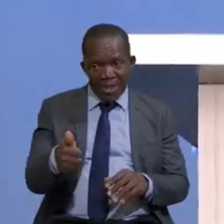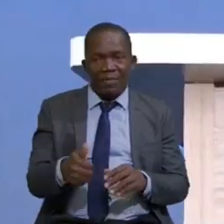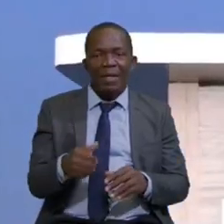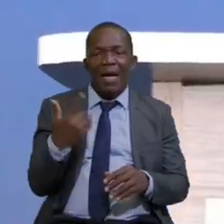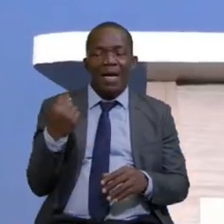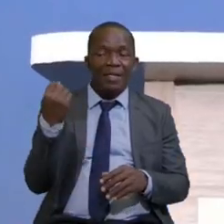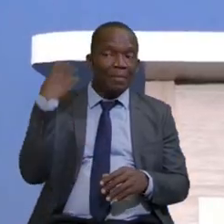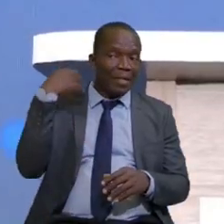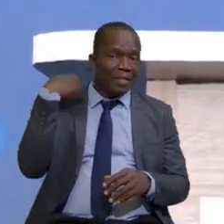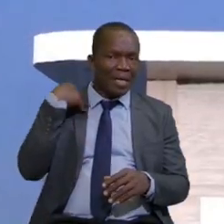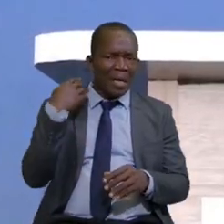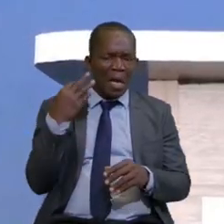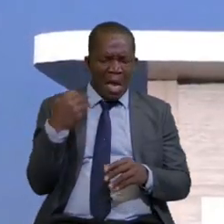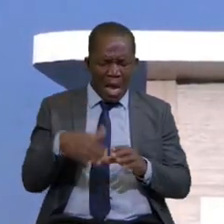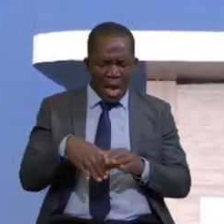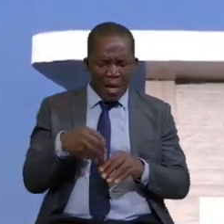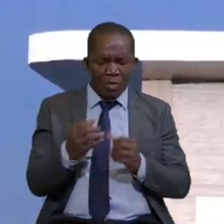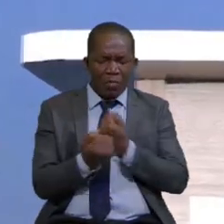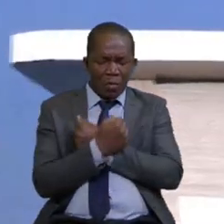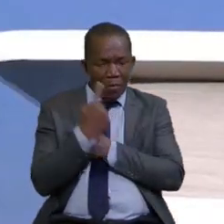de lui et le servir.